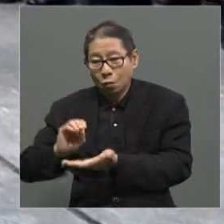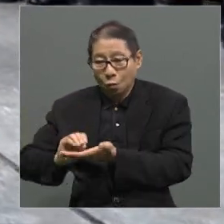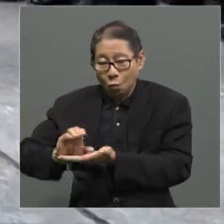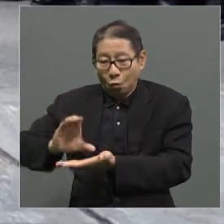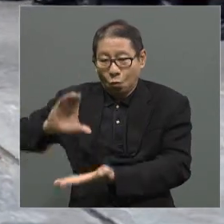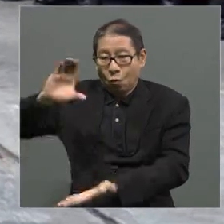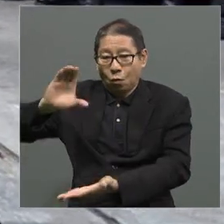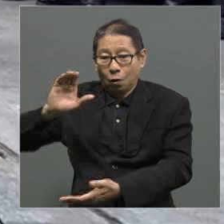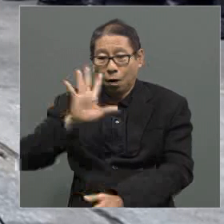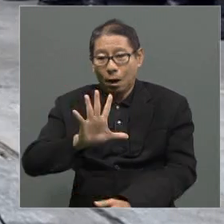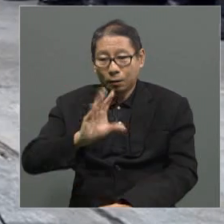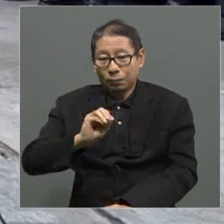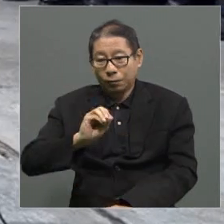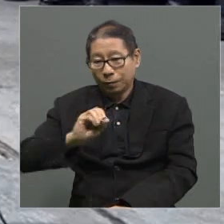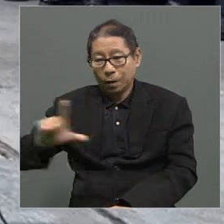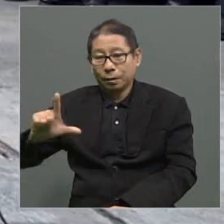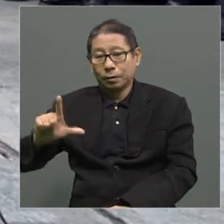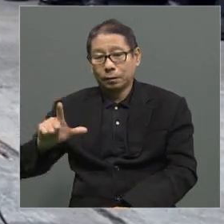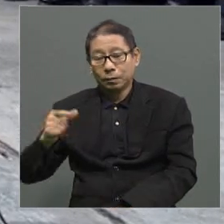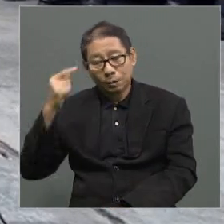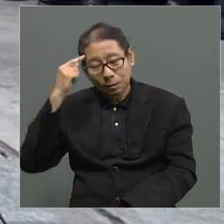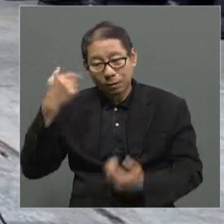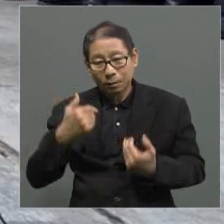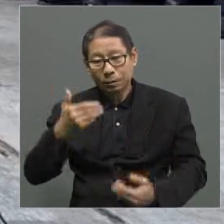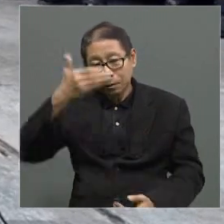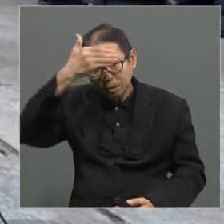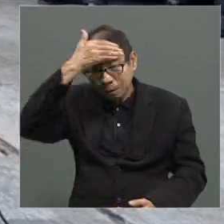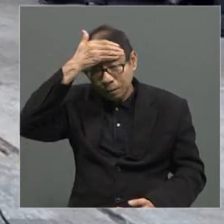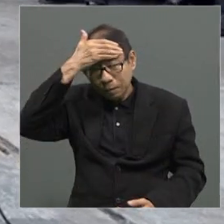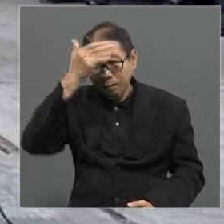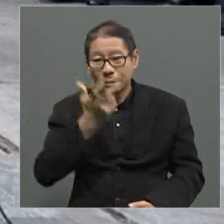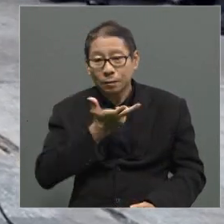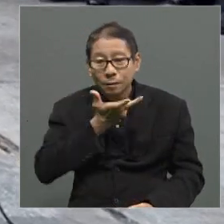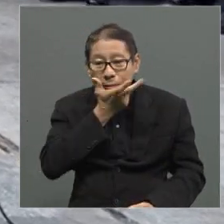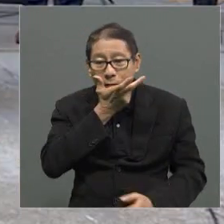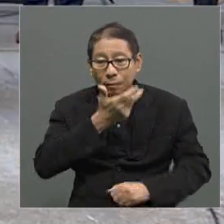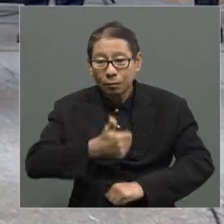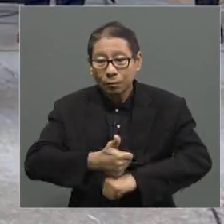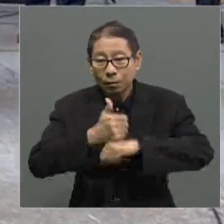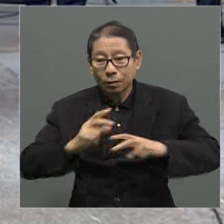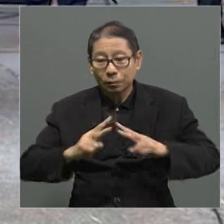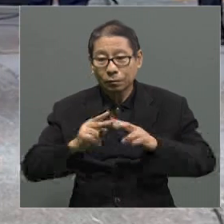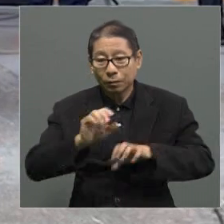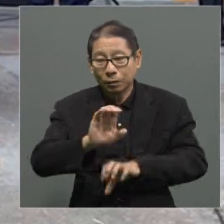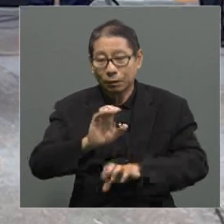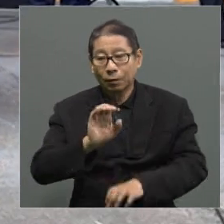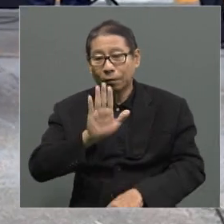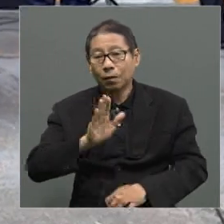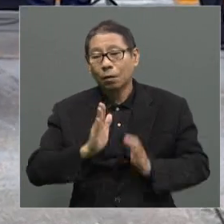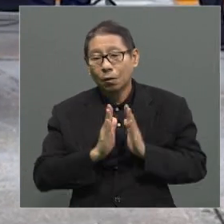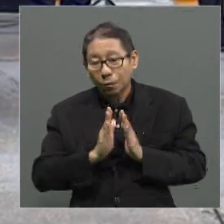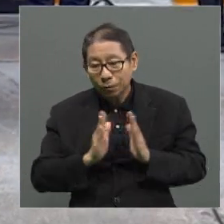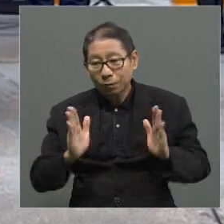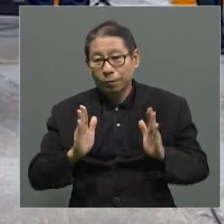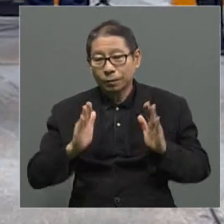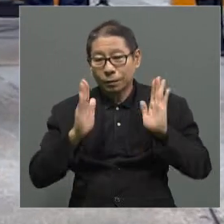เนี่ยสูงกว่า 50ล้านบาทนะคะนายชดาและนายอนุทินชานวีระกูลรัฐมนตรีว่าการกระทรวงมหาดไทยก็ฝากขอบคุณให้กำลังใจ